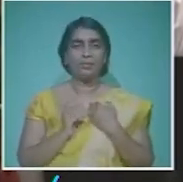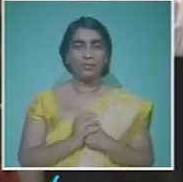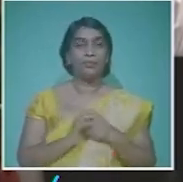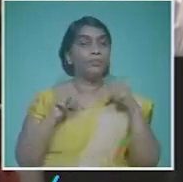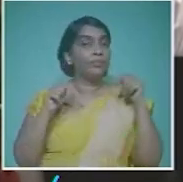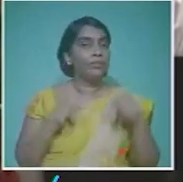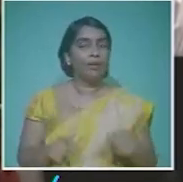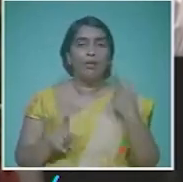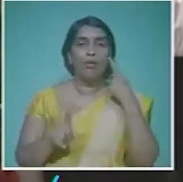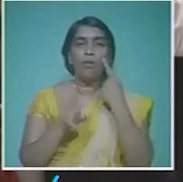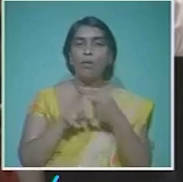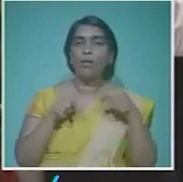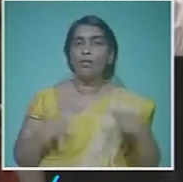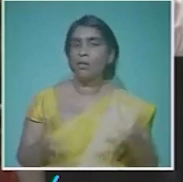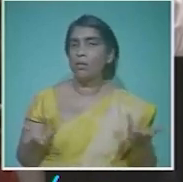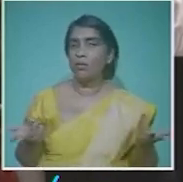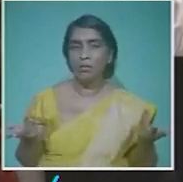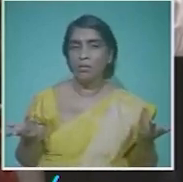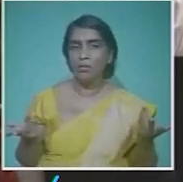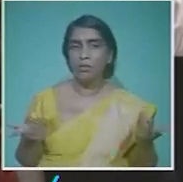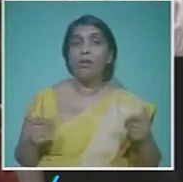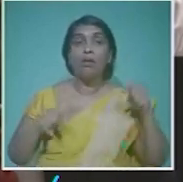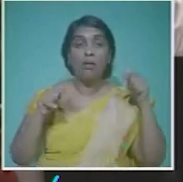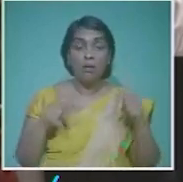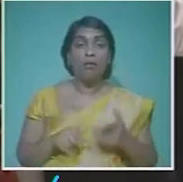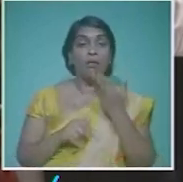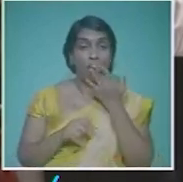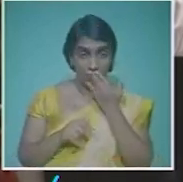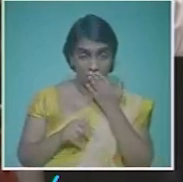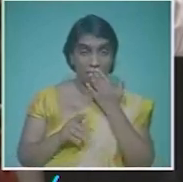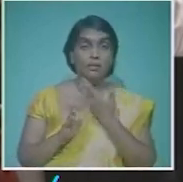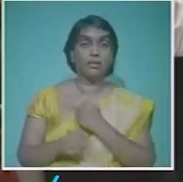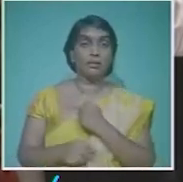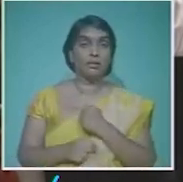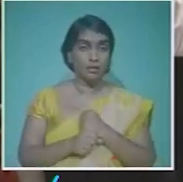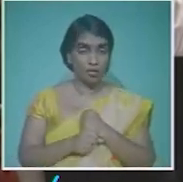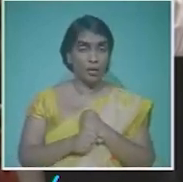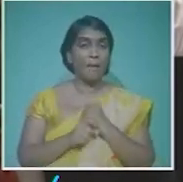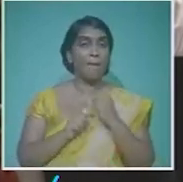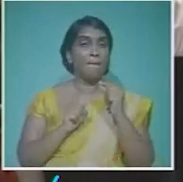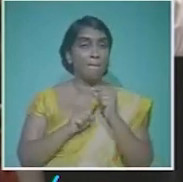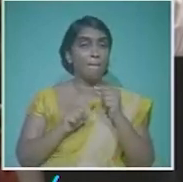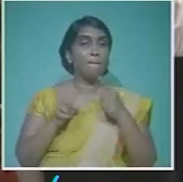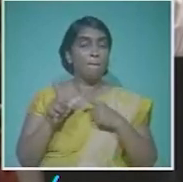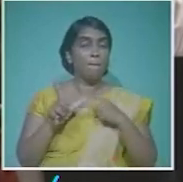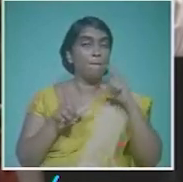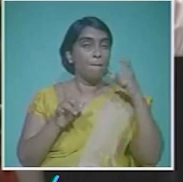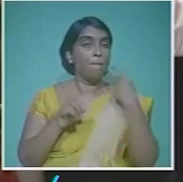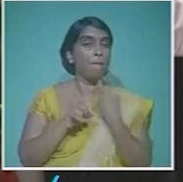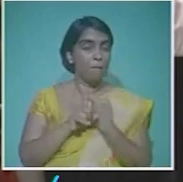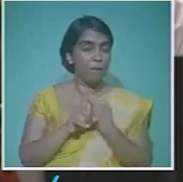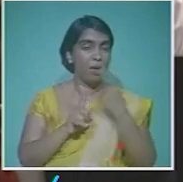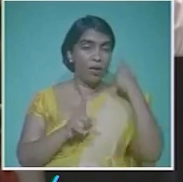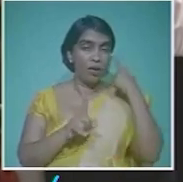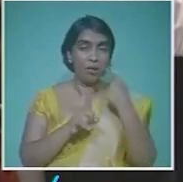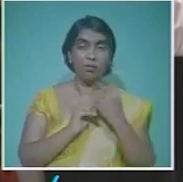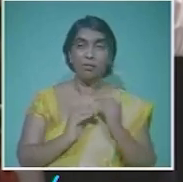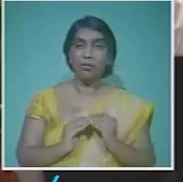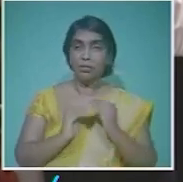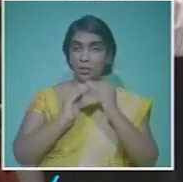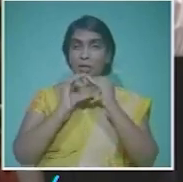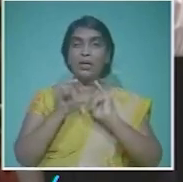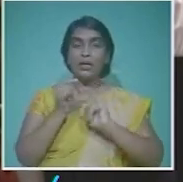අද කොහෙද කොරියාව ඉන්නේ අපි අධ්‍යයනය කළාද ජෙනරල් පාක් චුන් කොරියාව ගොඩනගන්නේ